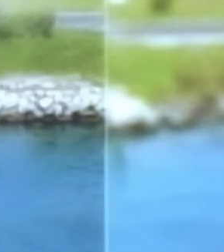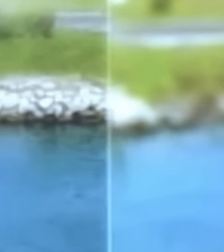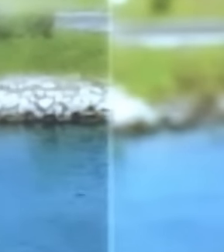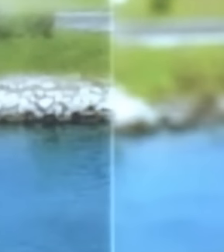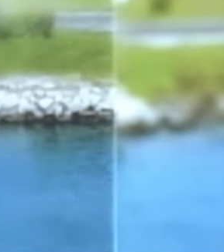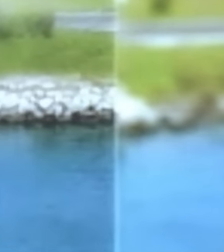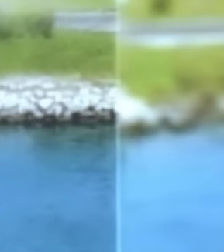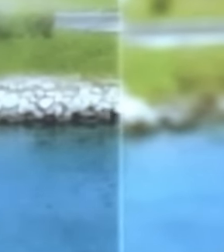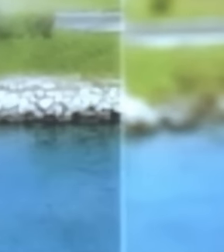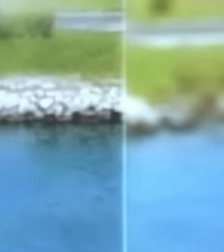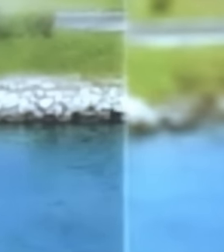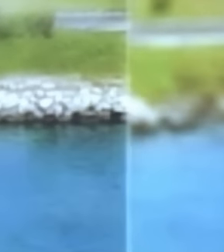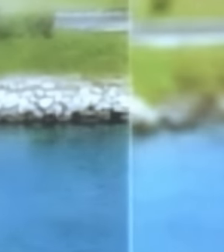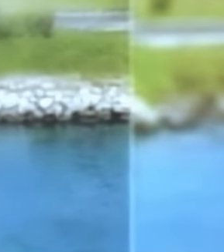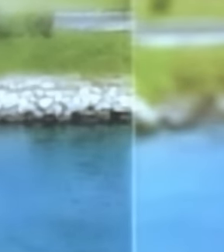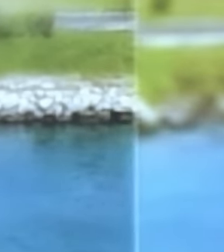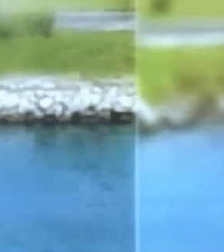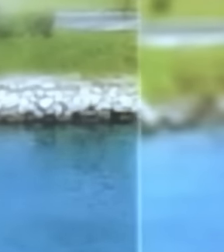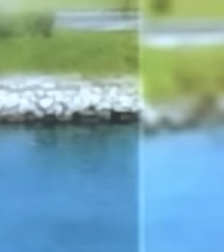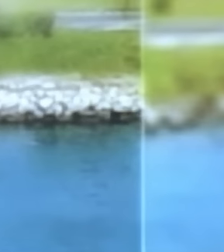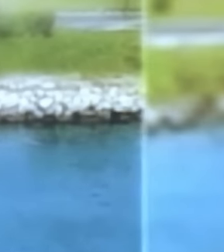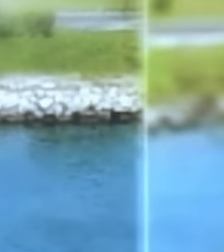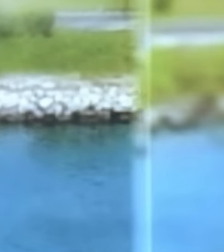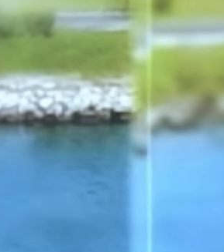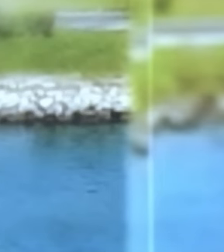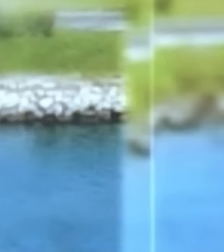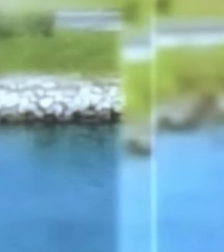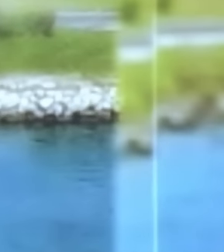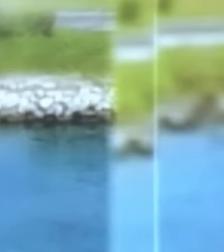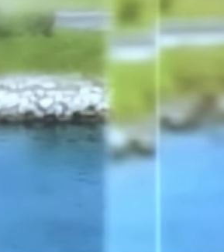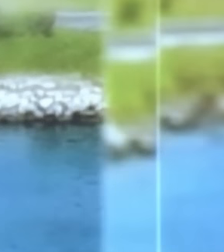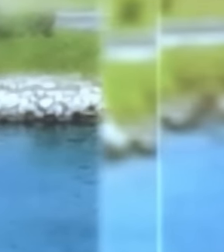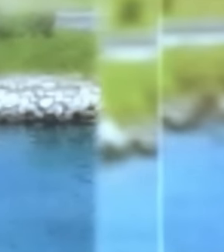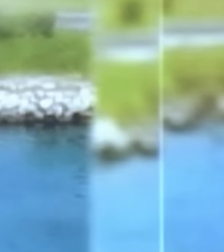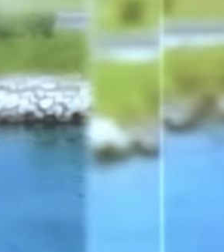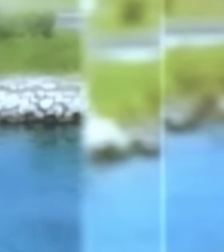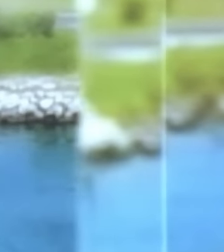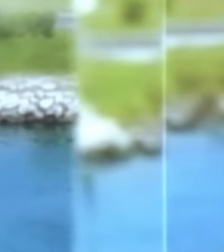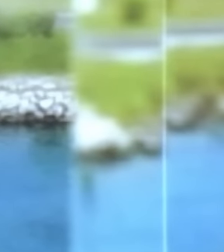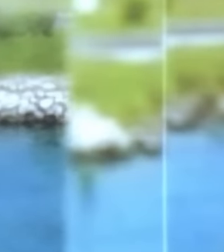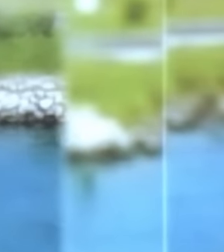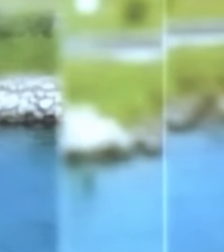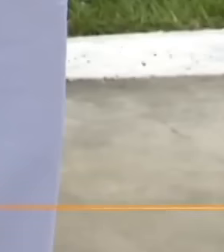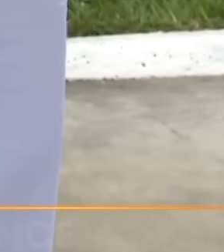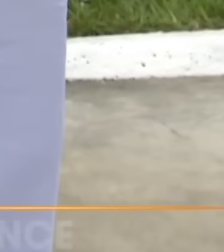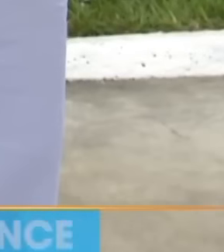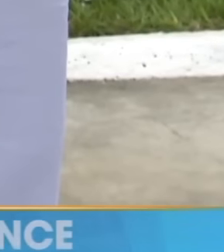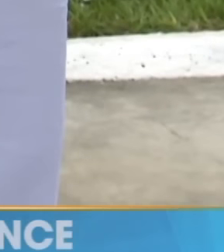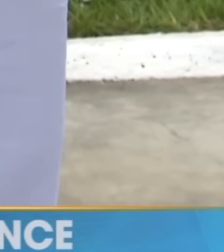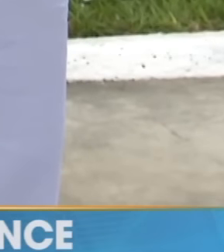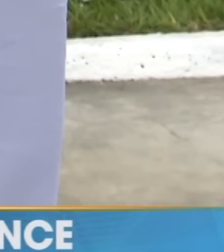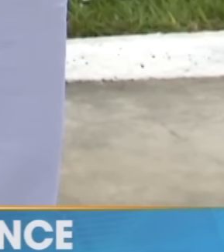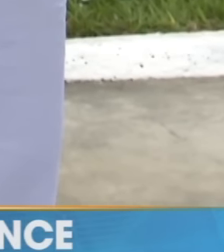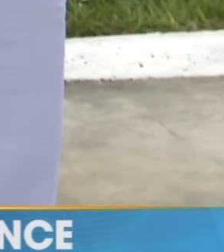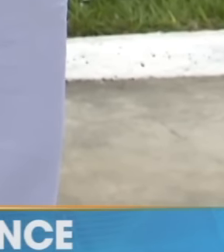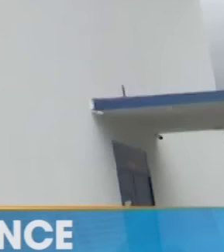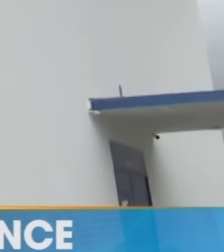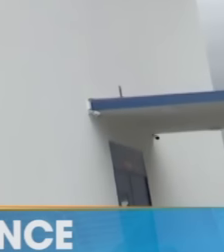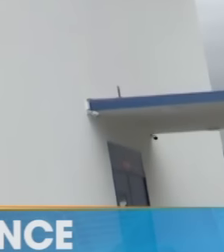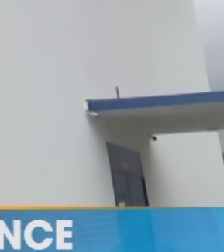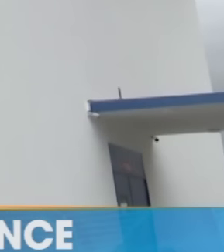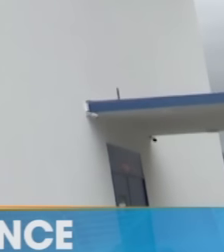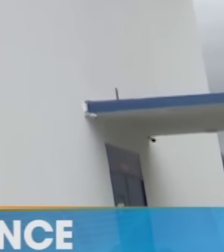Il est 13h, bonjour à tous et bienvenue dans votre journal accessible aux sourds et aux malentendants. 1033 patients